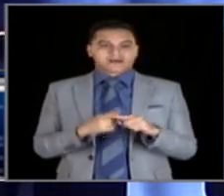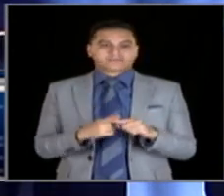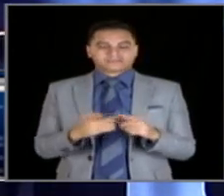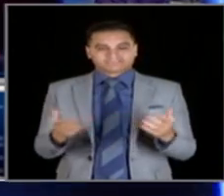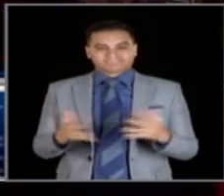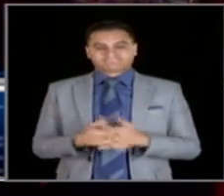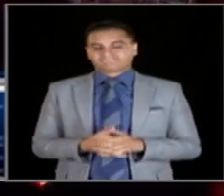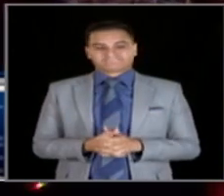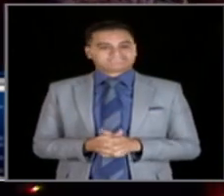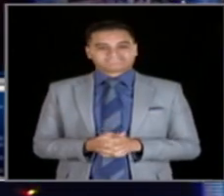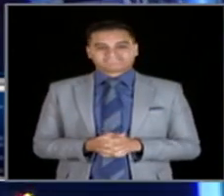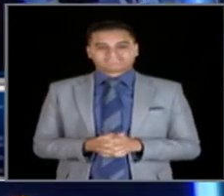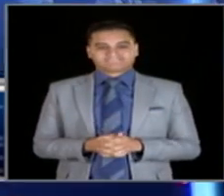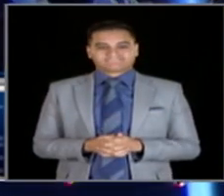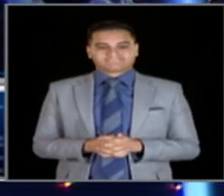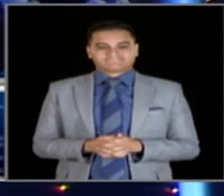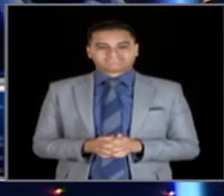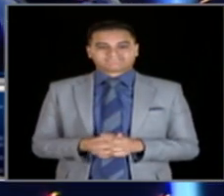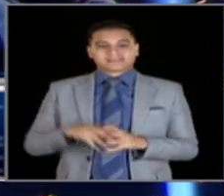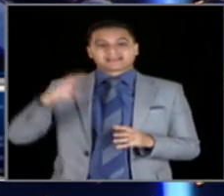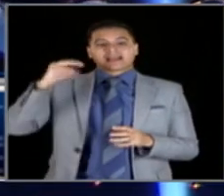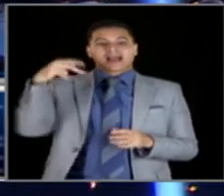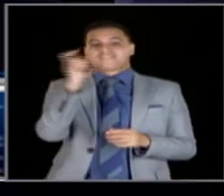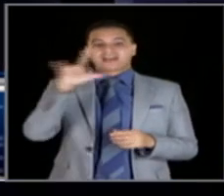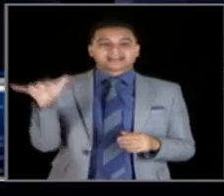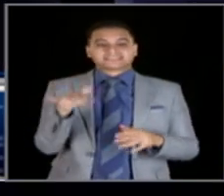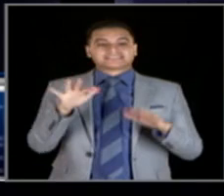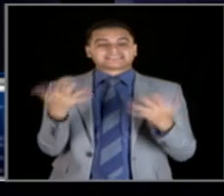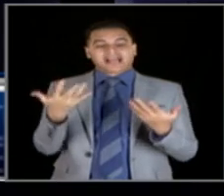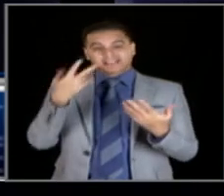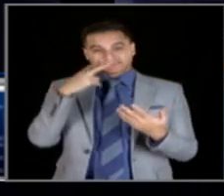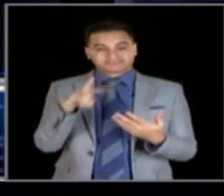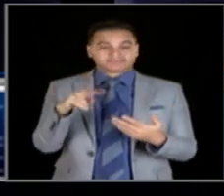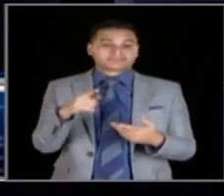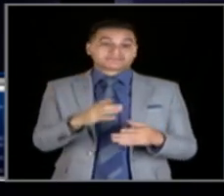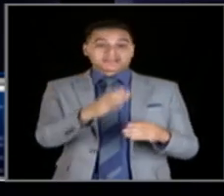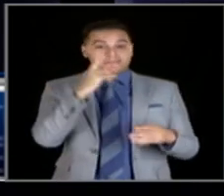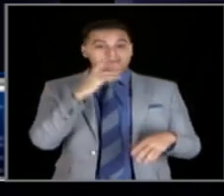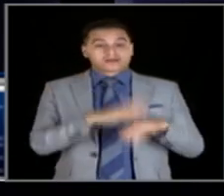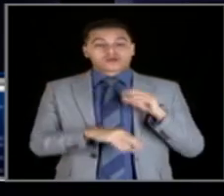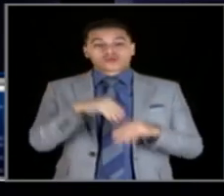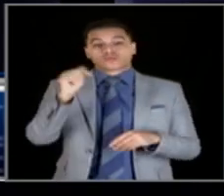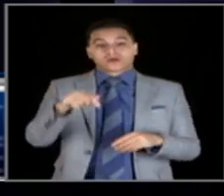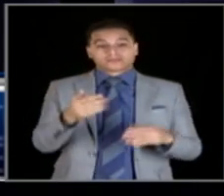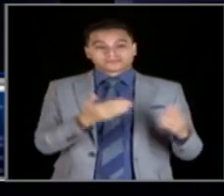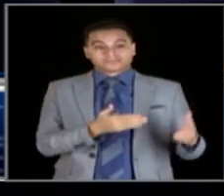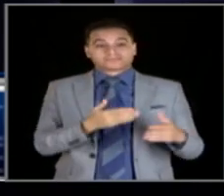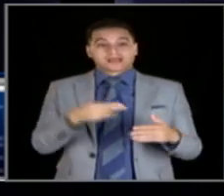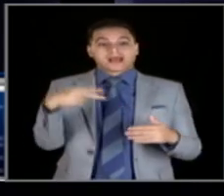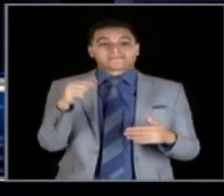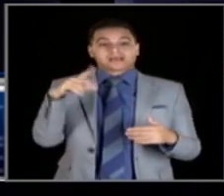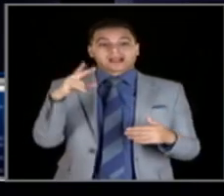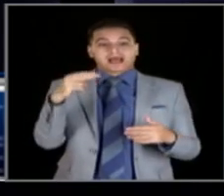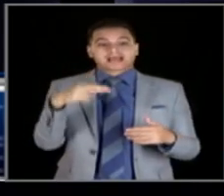خاطئة. يا جعفري إزاي فلتت منك دي؟ أخد إجابة حالاً. عبد